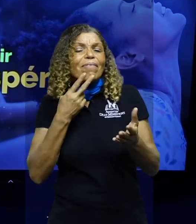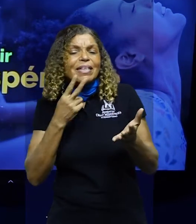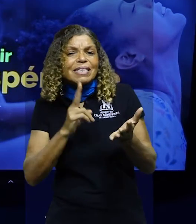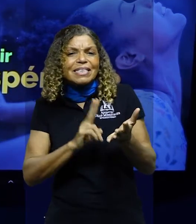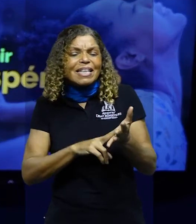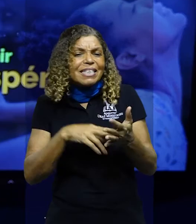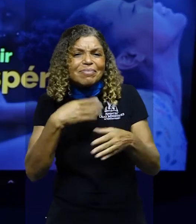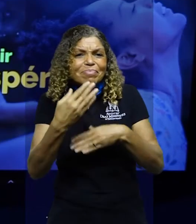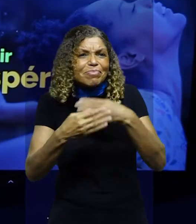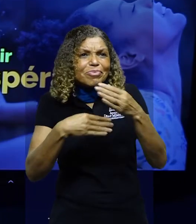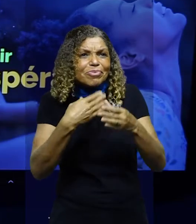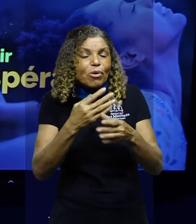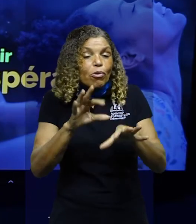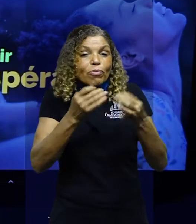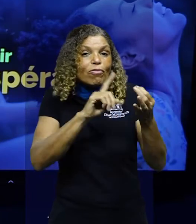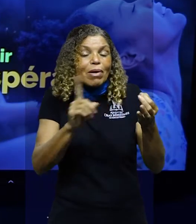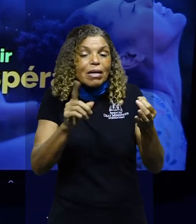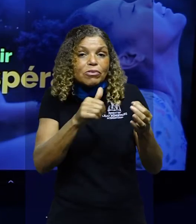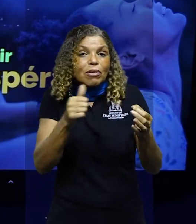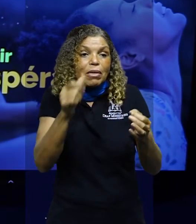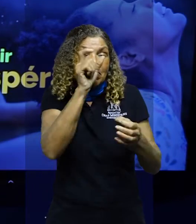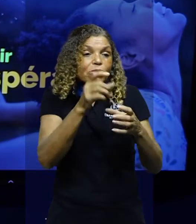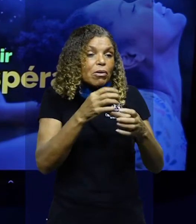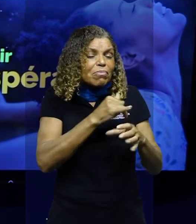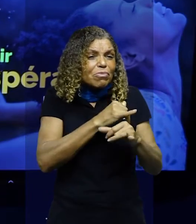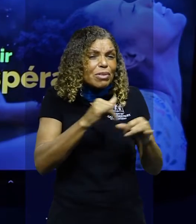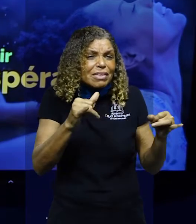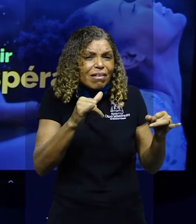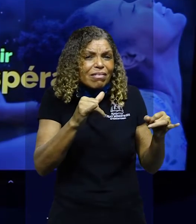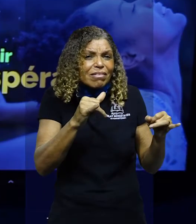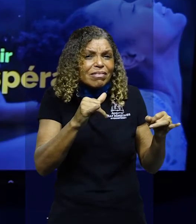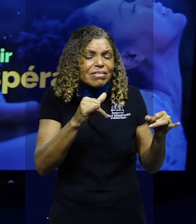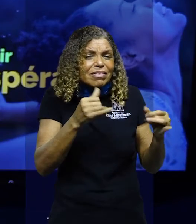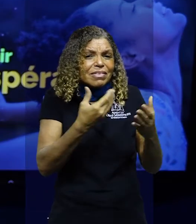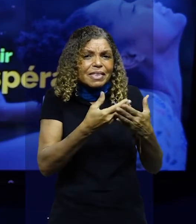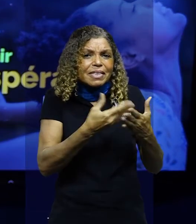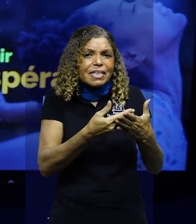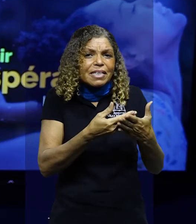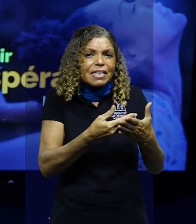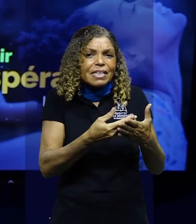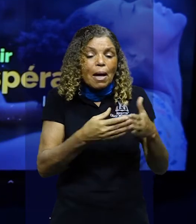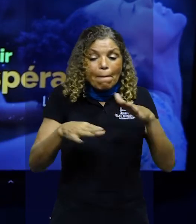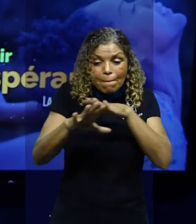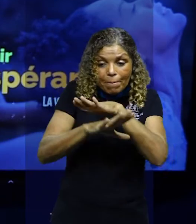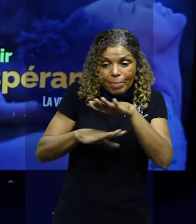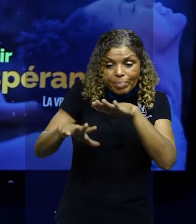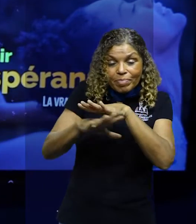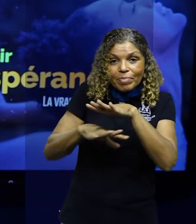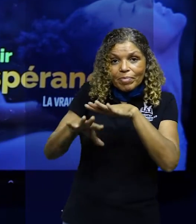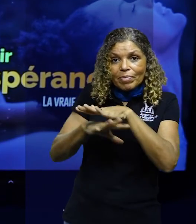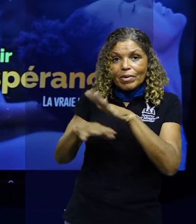dans les limites de la science, ni chez les plus puissants, ni dans la majorité. Sur la base de la